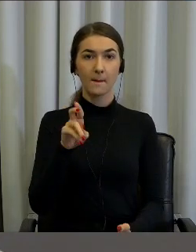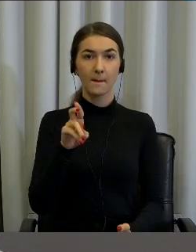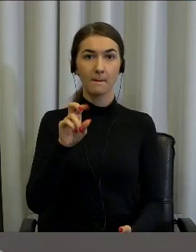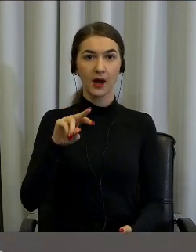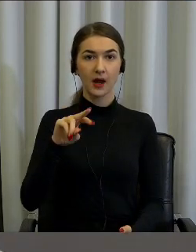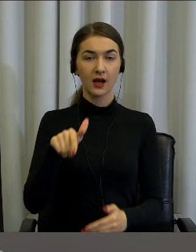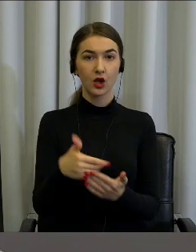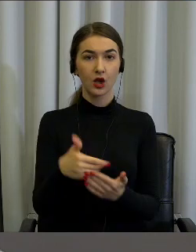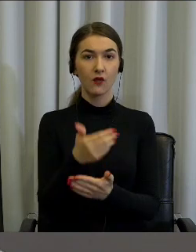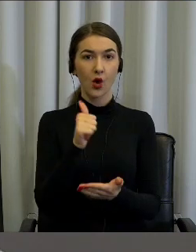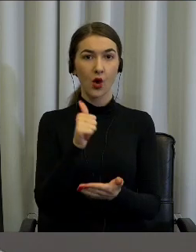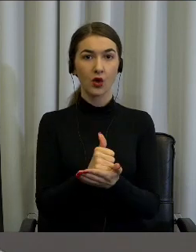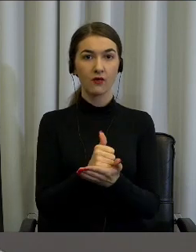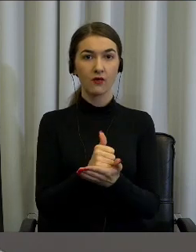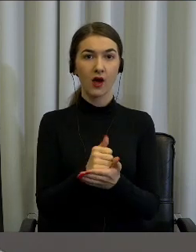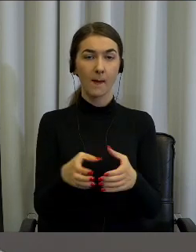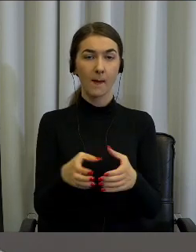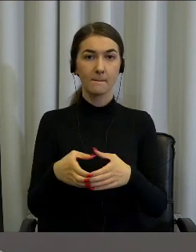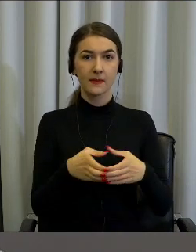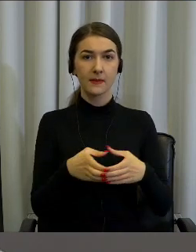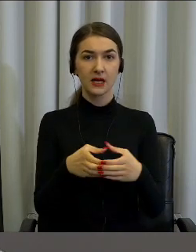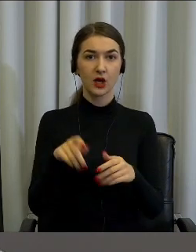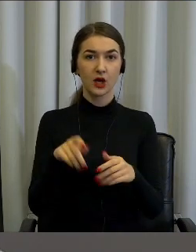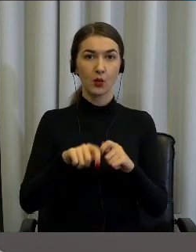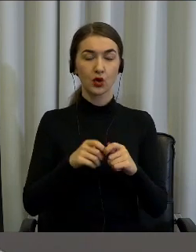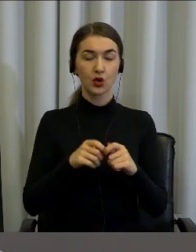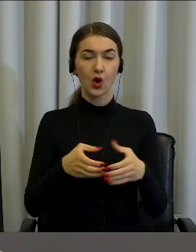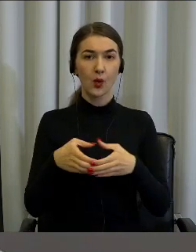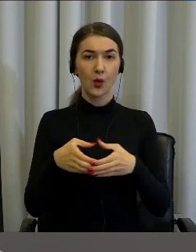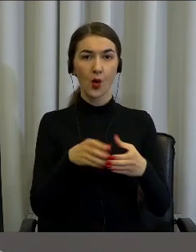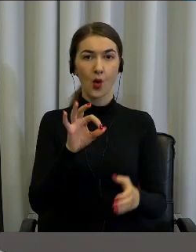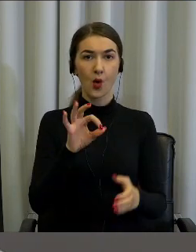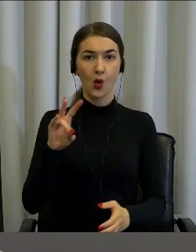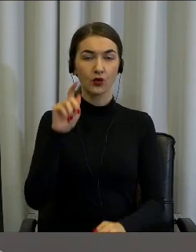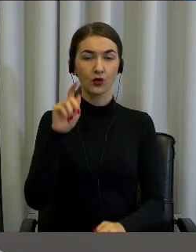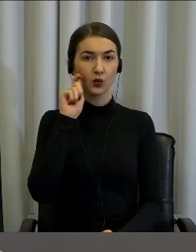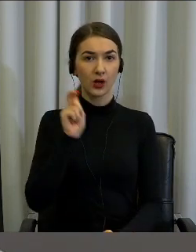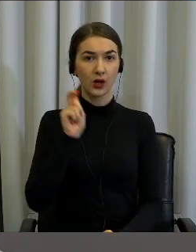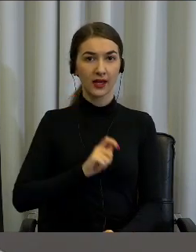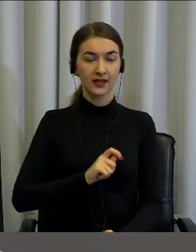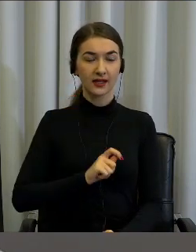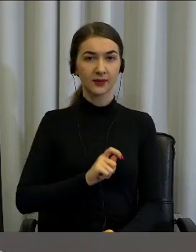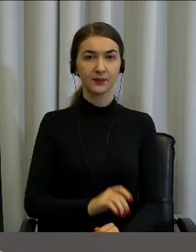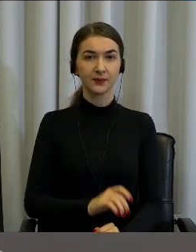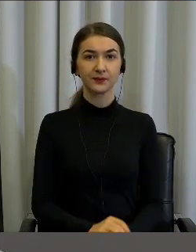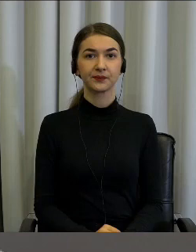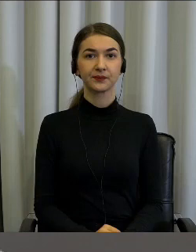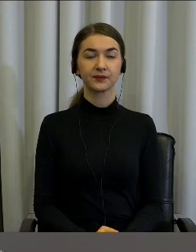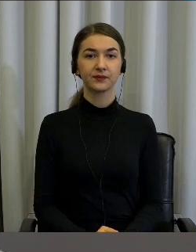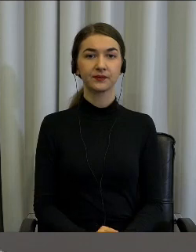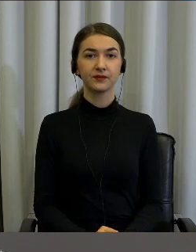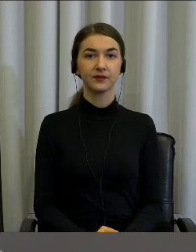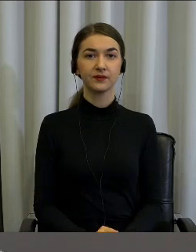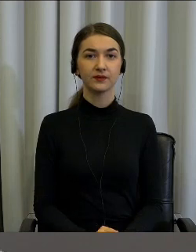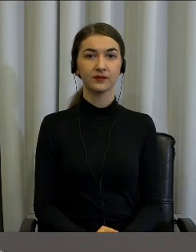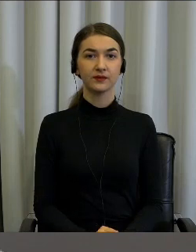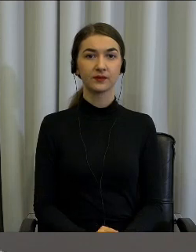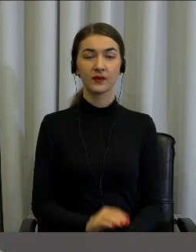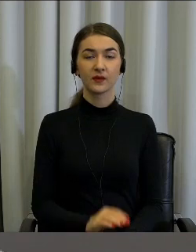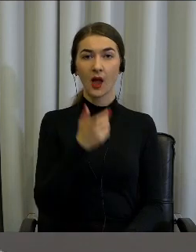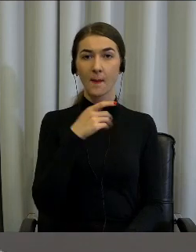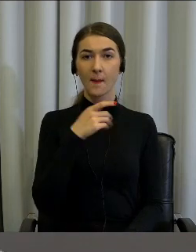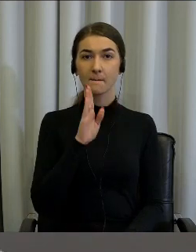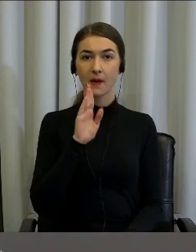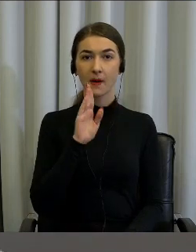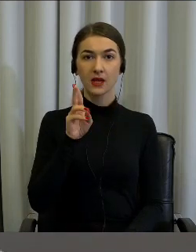голова місії моніторингової місії ООН в Україні пані